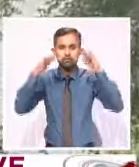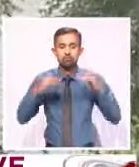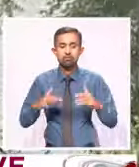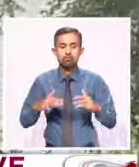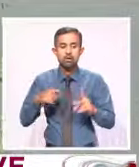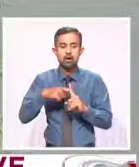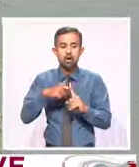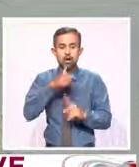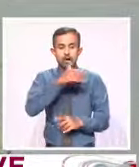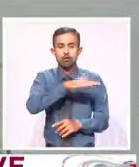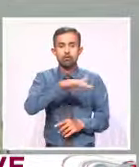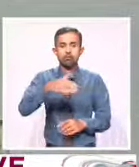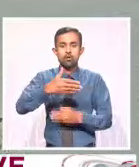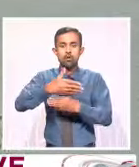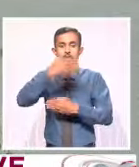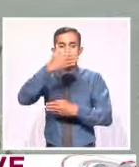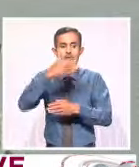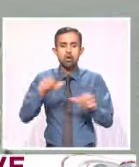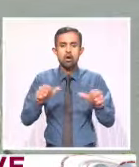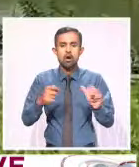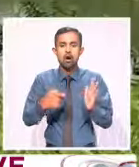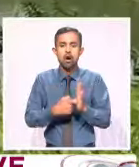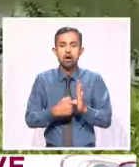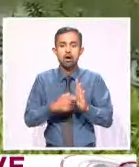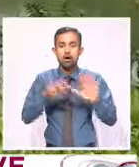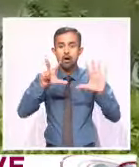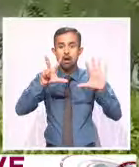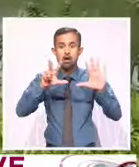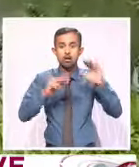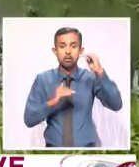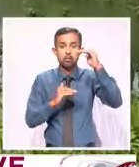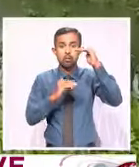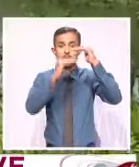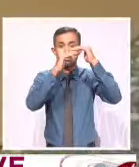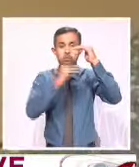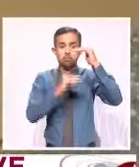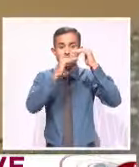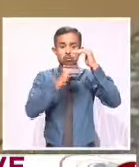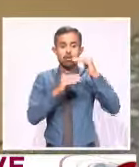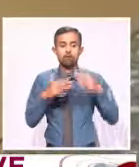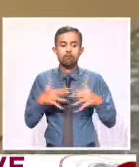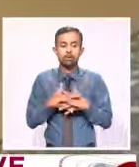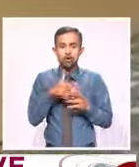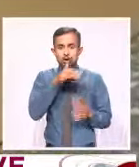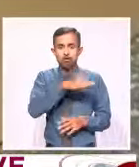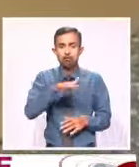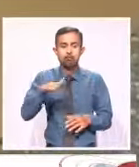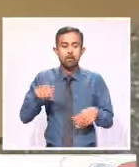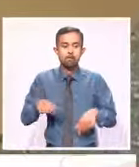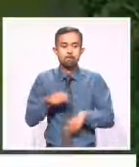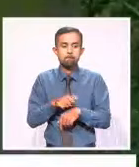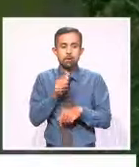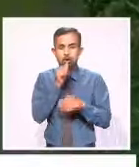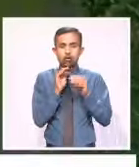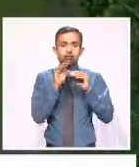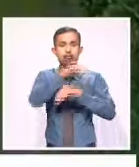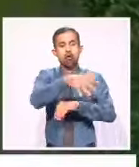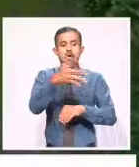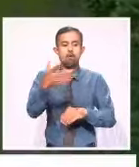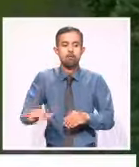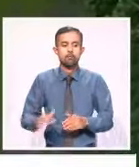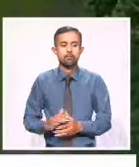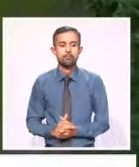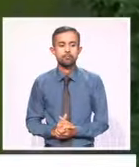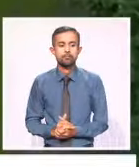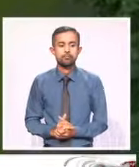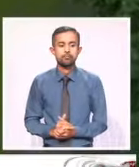හමුවේ කාසල්රේ ජලාශයේ පිටාර මට්ටමට අඟල් 8ක් දක්වා ආසන්න වී ඇති අතර විමල සුරේන්ද්‍ර ජලාශය මේ වන විට වාන් දමමින් පවතිනවා.